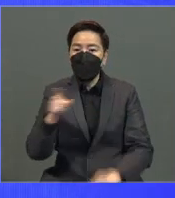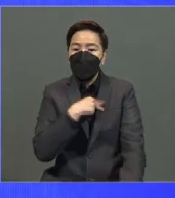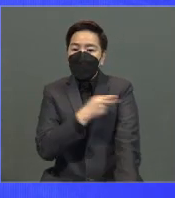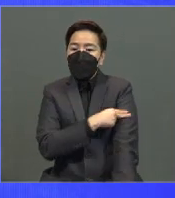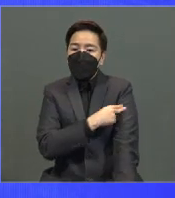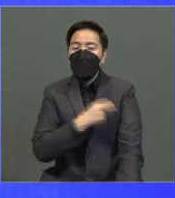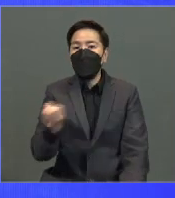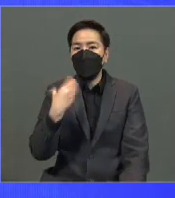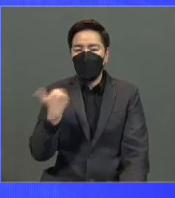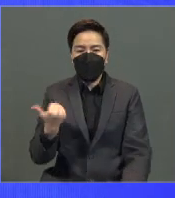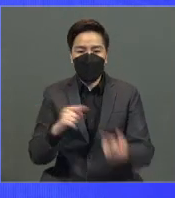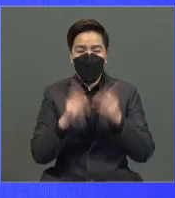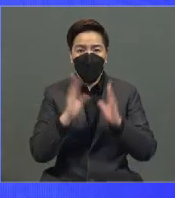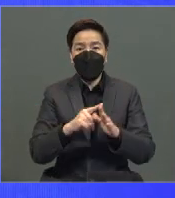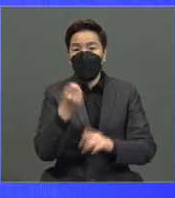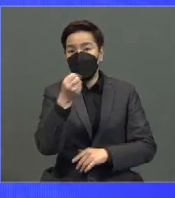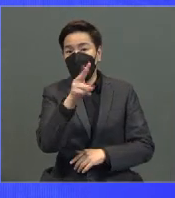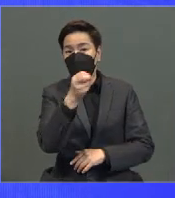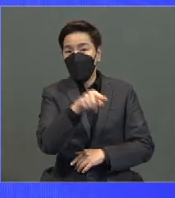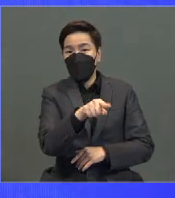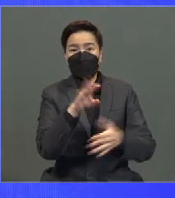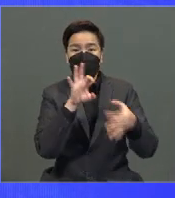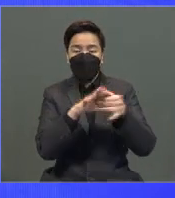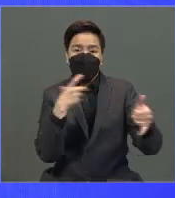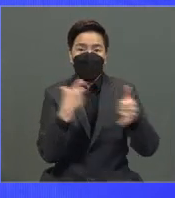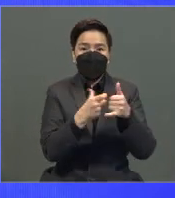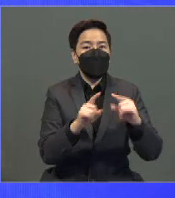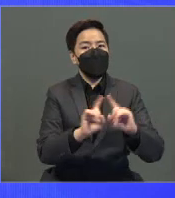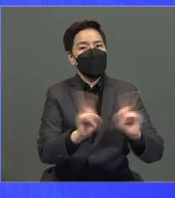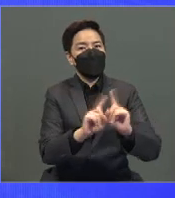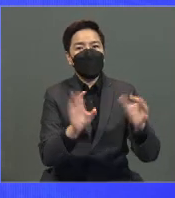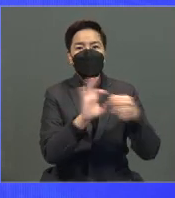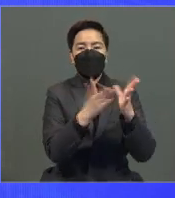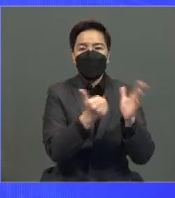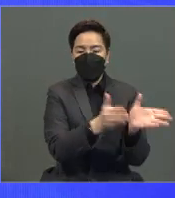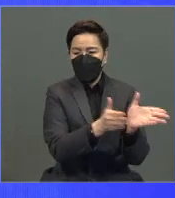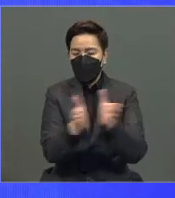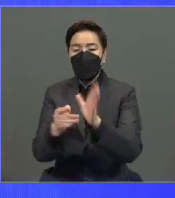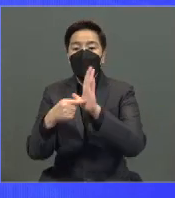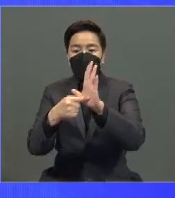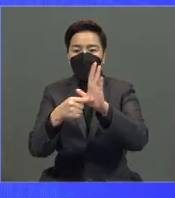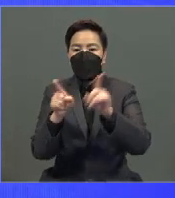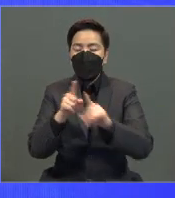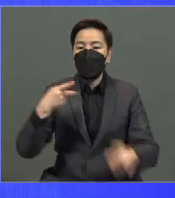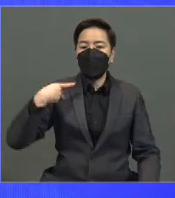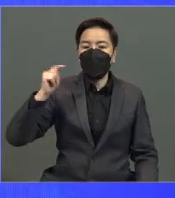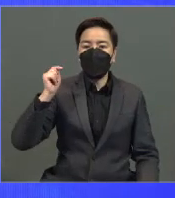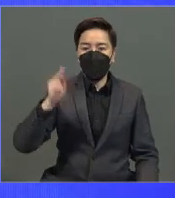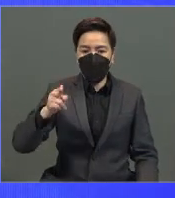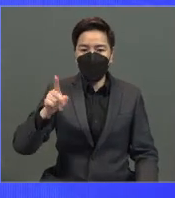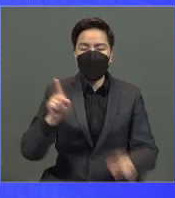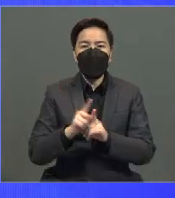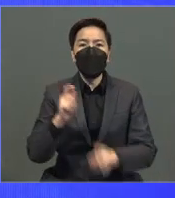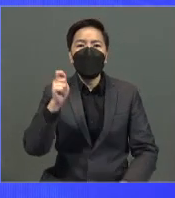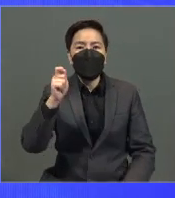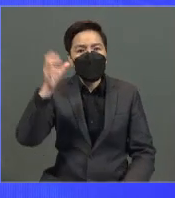อกว่า12คนเนี่ยไม่ได้เกี่ยวข้องกับเรื่องของการฉีดวัคซีนแต่อย่างกรณีที่ยกตัวอย่างมาอย่างที่ปทุมธานีเป็นการอักเ